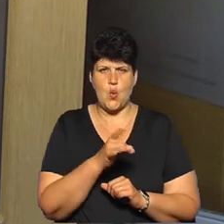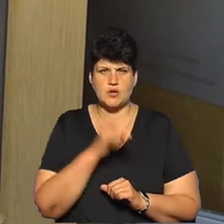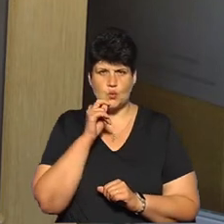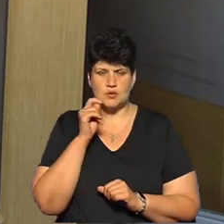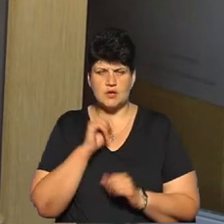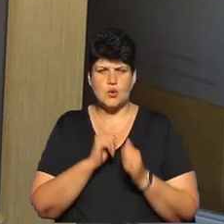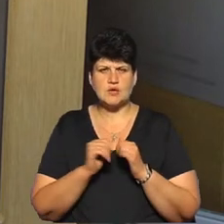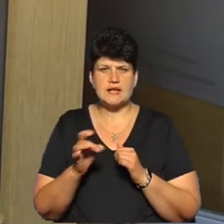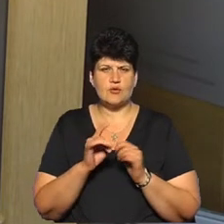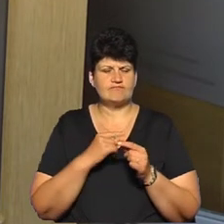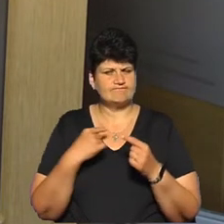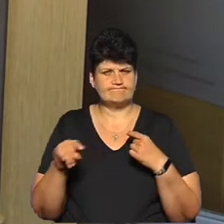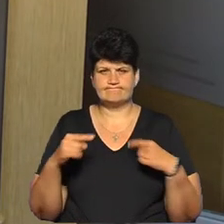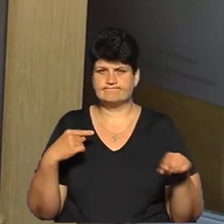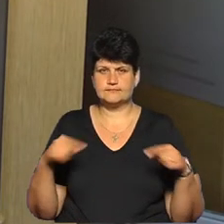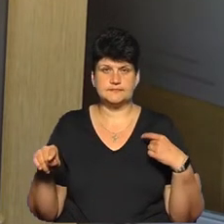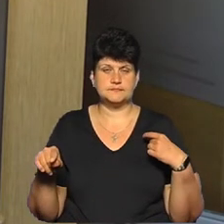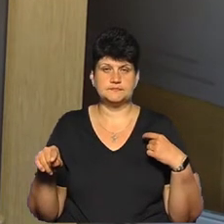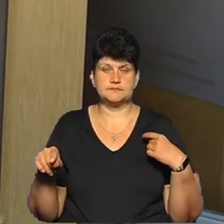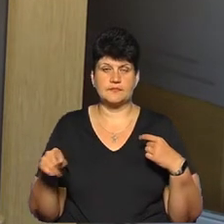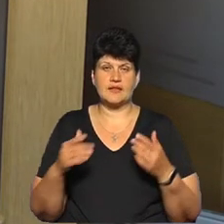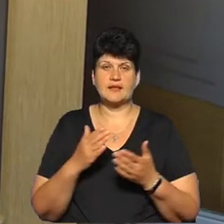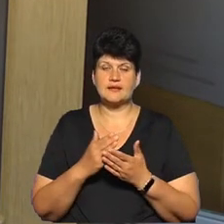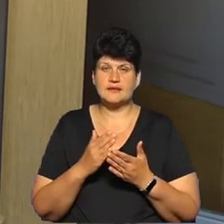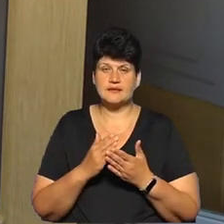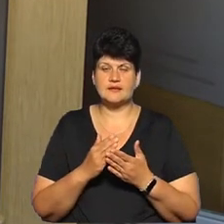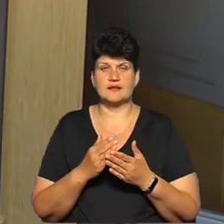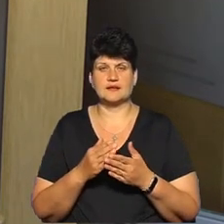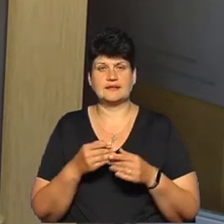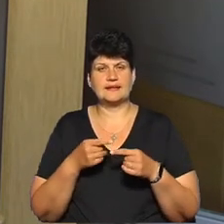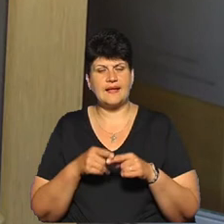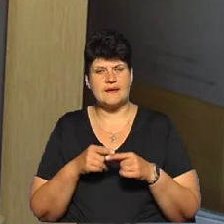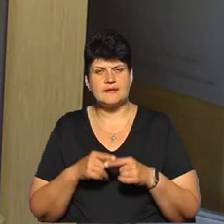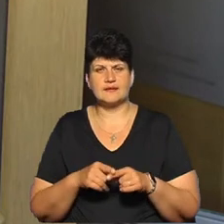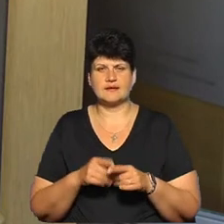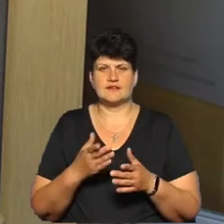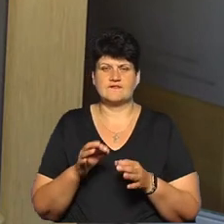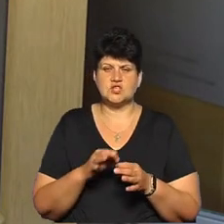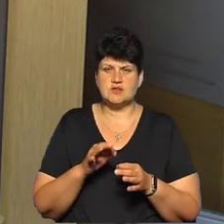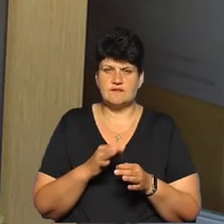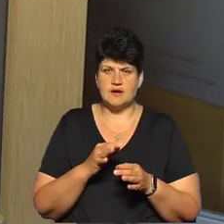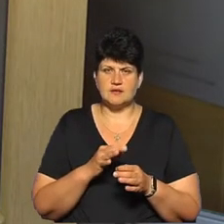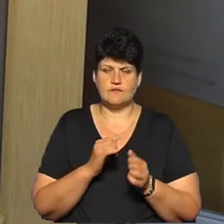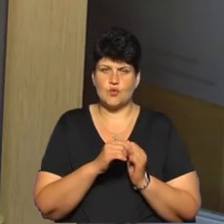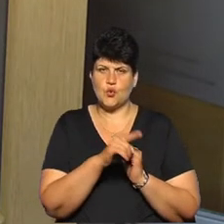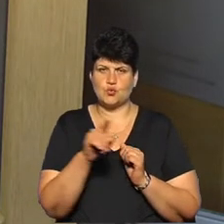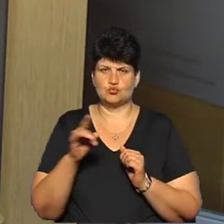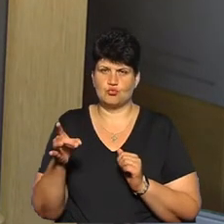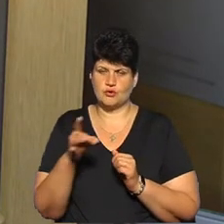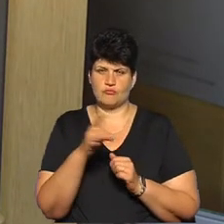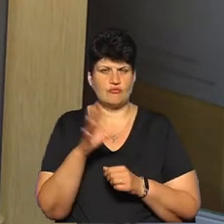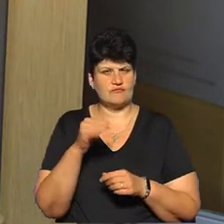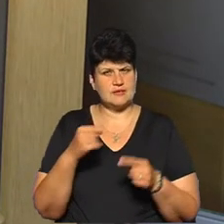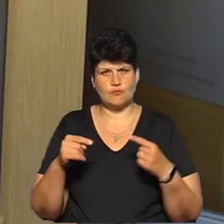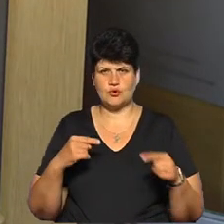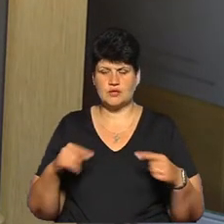регіон відрізняється один від другого. Є притаманні шви техніки, які безпосередньо вишивалися в кожному регіоні, всі по-різному.